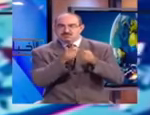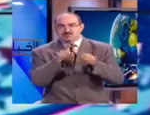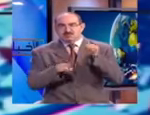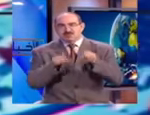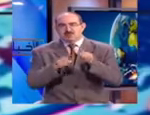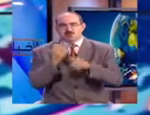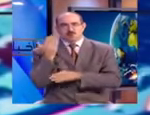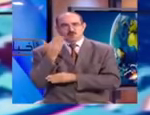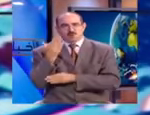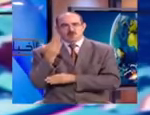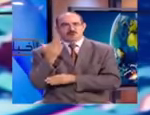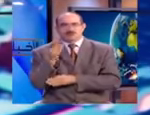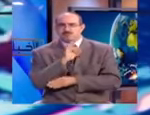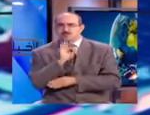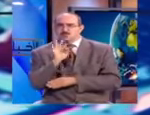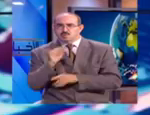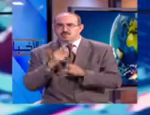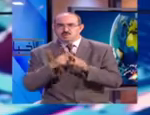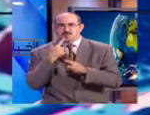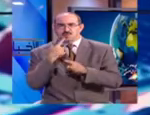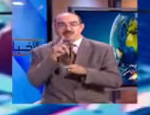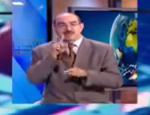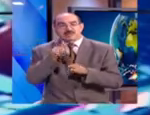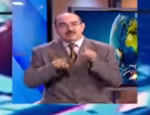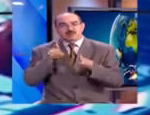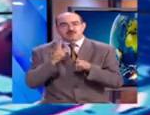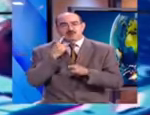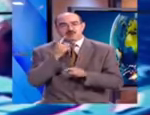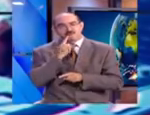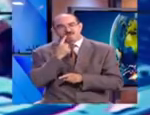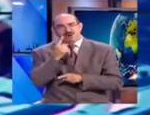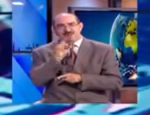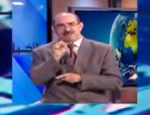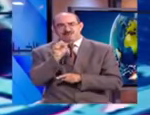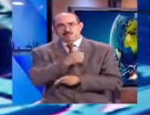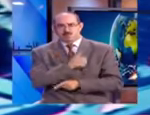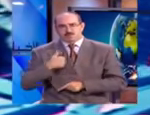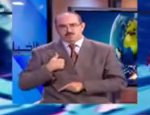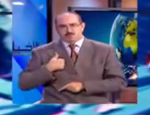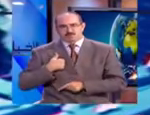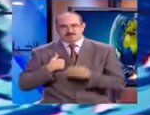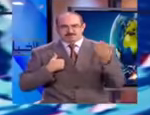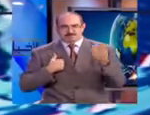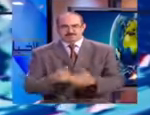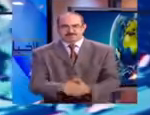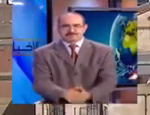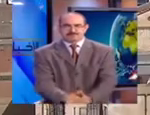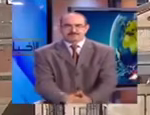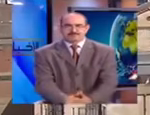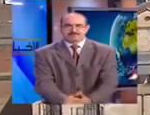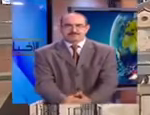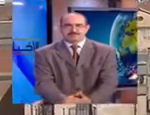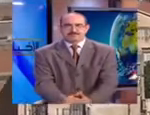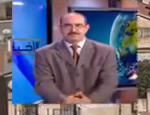دعت الحاجة إلى ذلك حسب تطور الوضع الوبائي. نصيرة تومي.